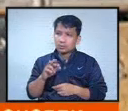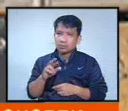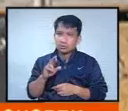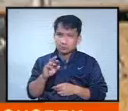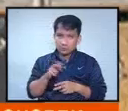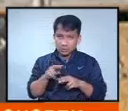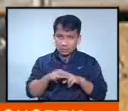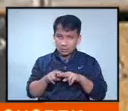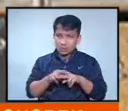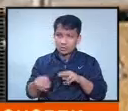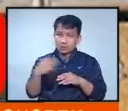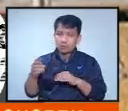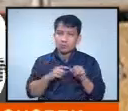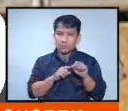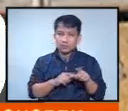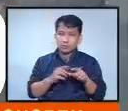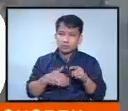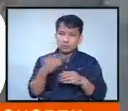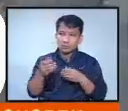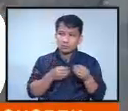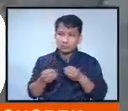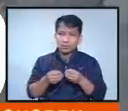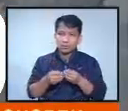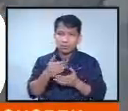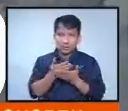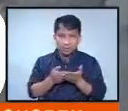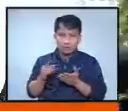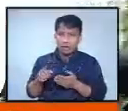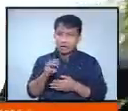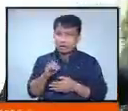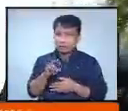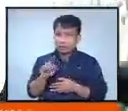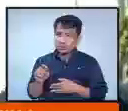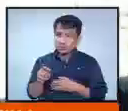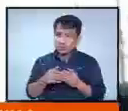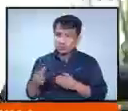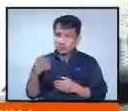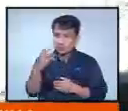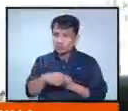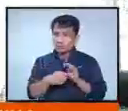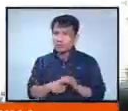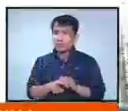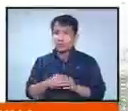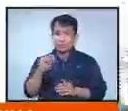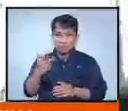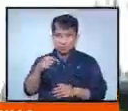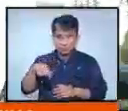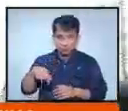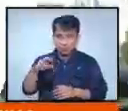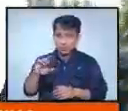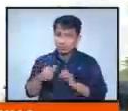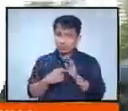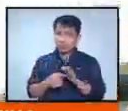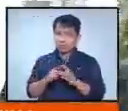na taon, ang orihinal na plano ng pagsisimula ng operasyon ng ilang bahagi ng MRT 7. Pero dahil sa naging aberya, sa third quarter na raw ng